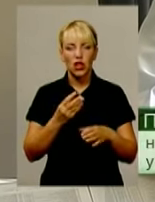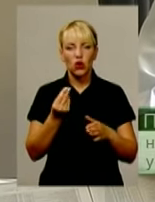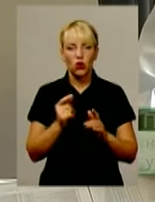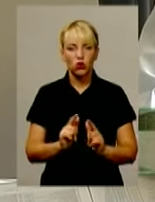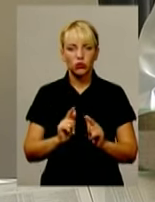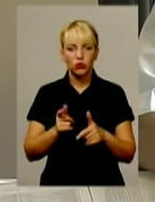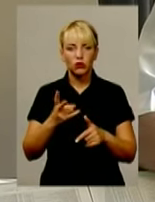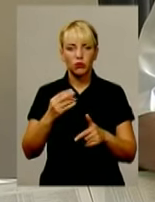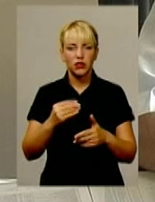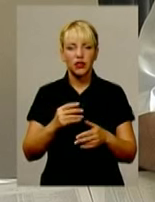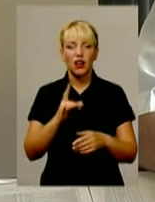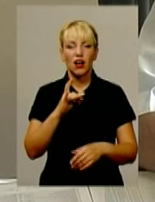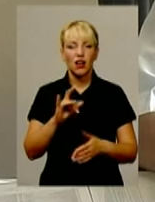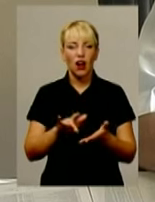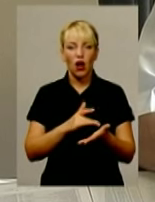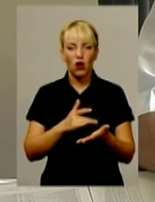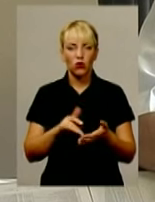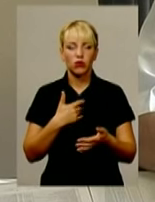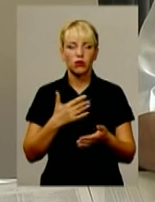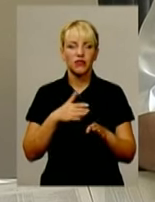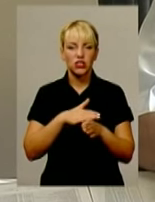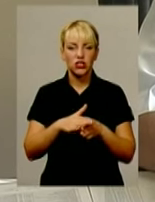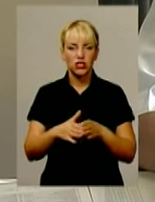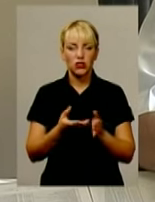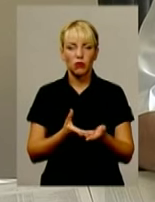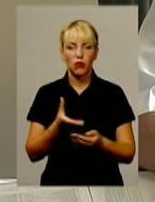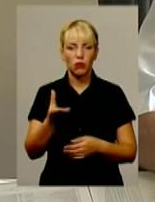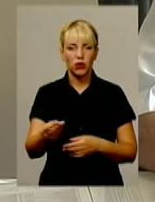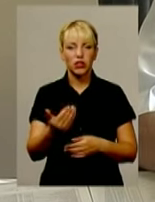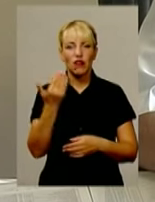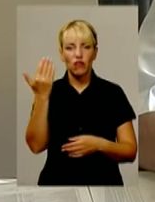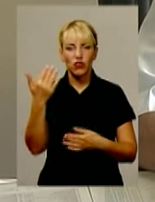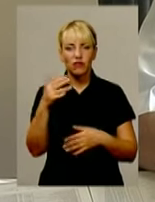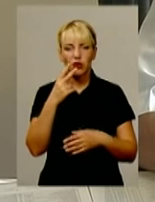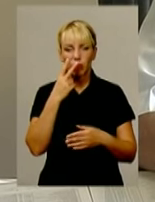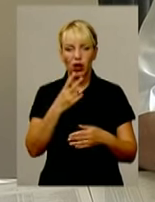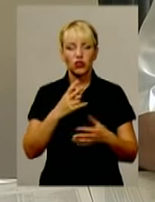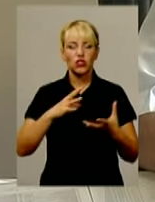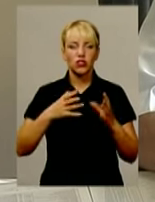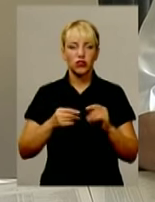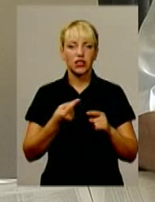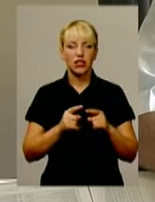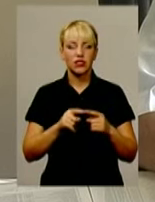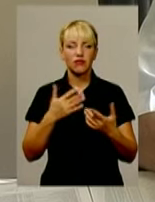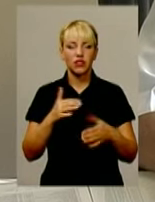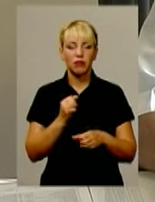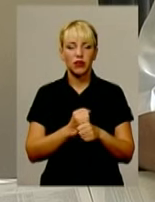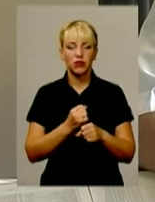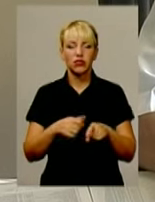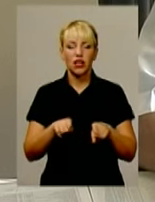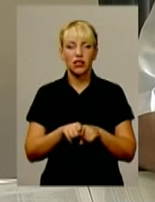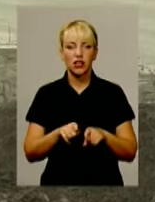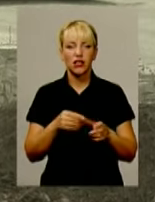здійснили проплати. Здійснили проплати. І вони бачать результат, і вони над цим працюють. Таких рахунків повинно